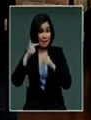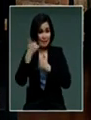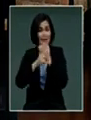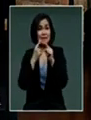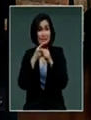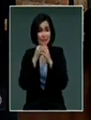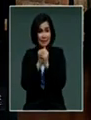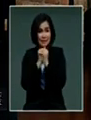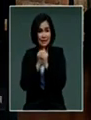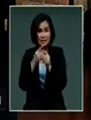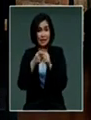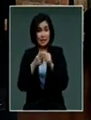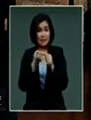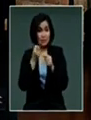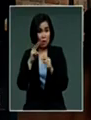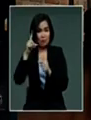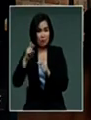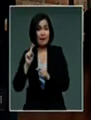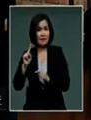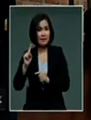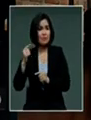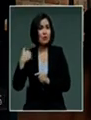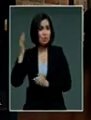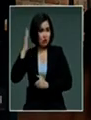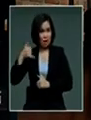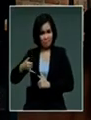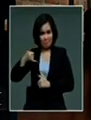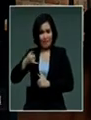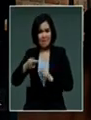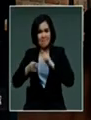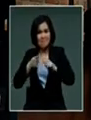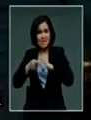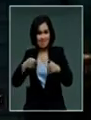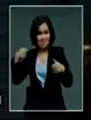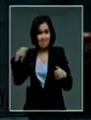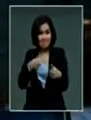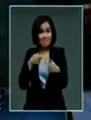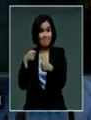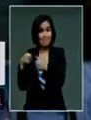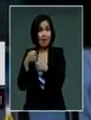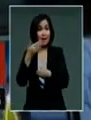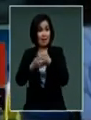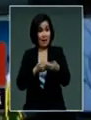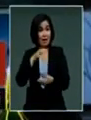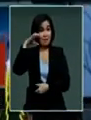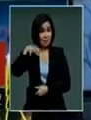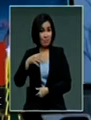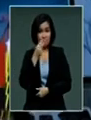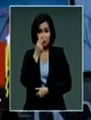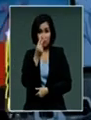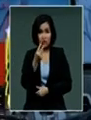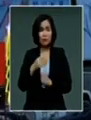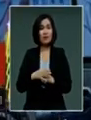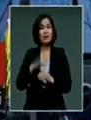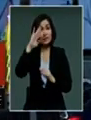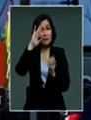12 คนด้วยหลังจากที่ชายคนหนึ่งเขาใช้มีดไล่แทงผู้คนในศูนย์การค้าที่กรุงปักกิ่งค่ะตำรวจจีนเปิดเผย